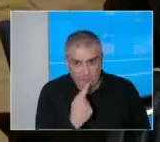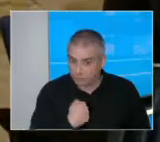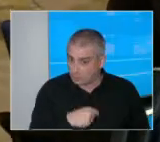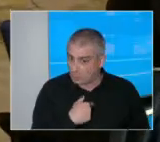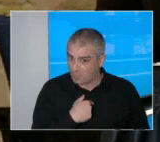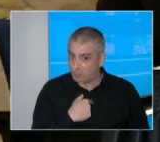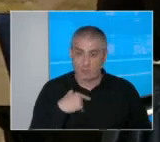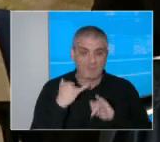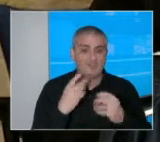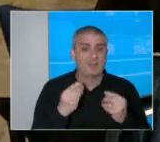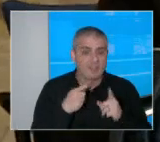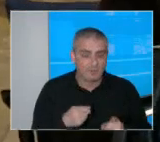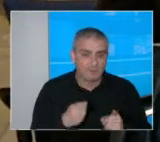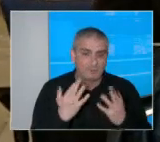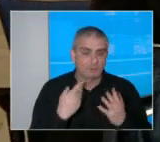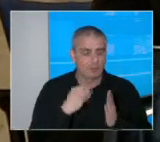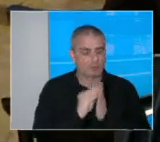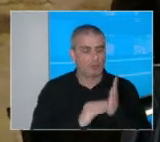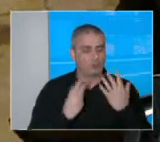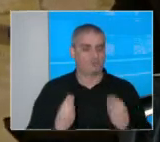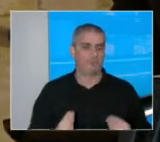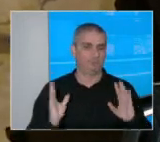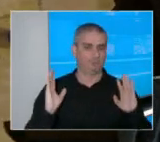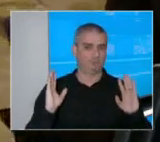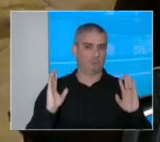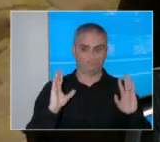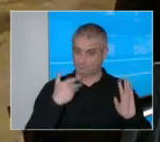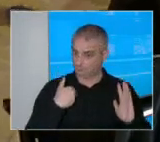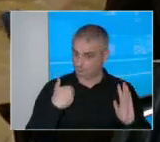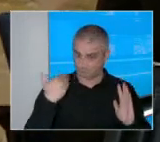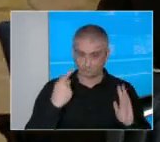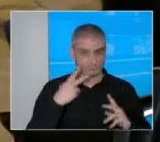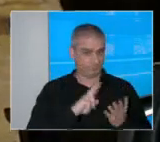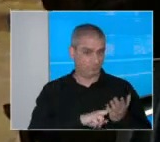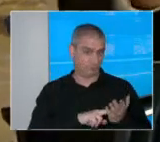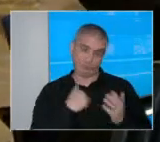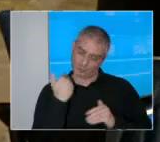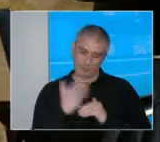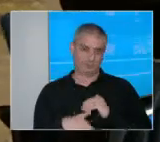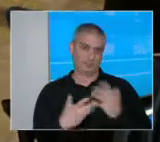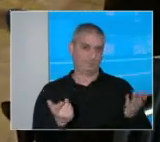שאנחנו נביא את הדברים כשיש לנו נתונים טובים. היינו...